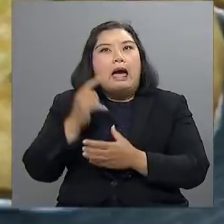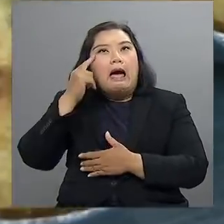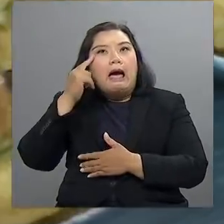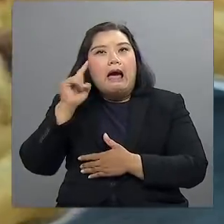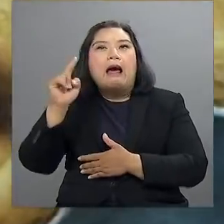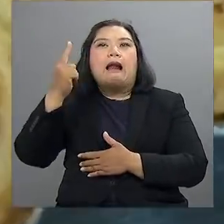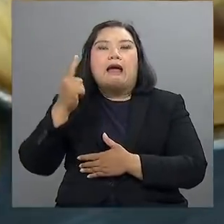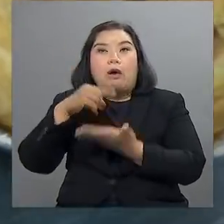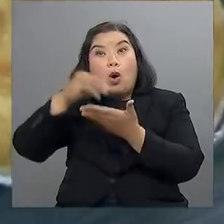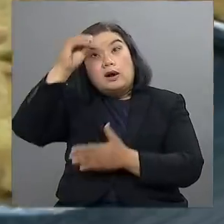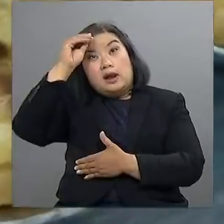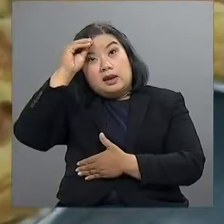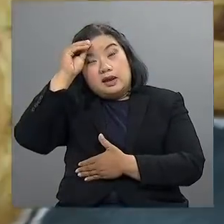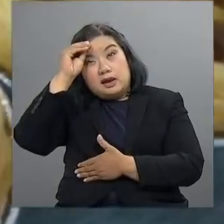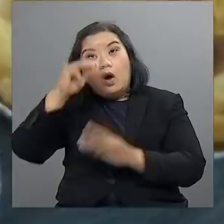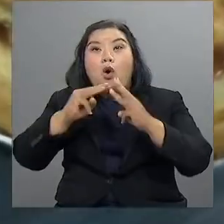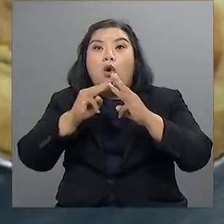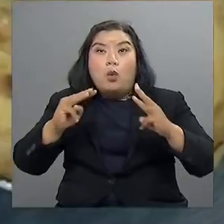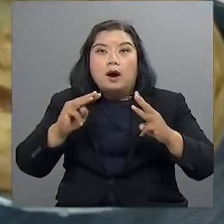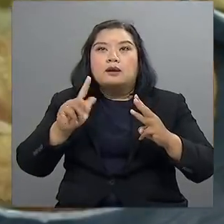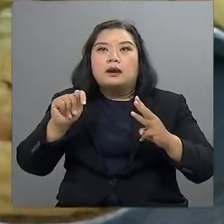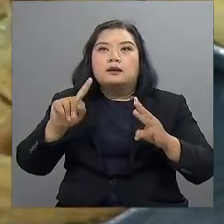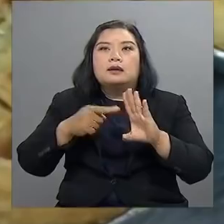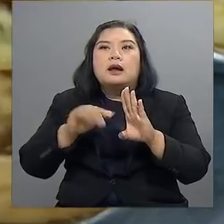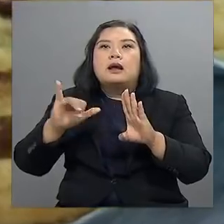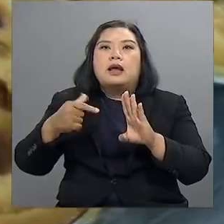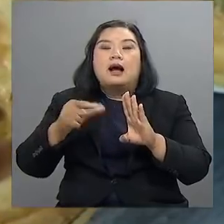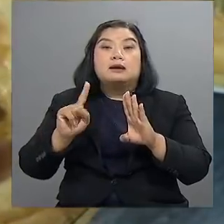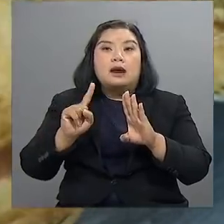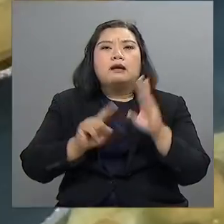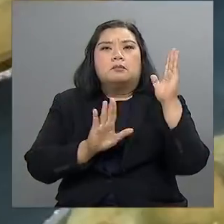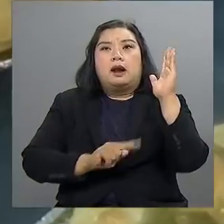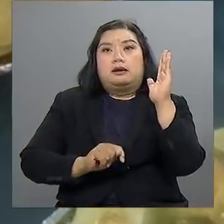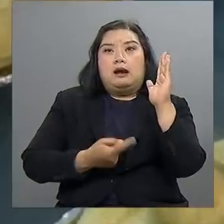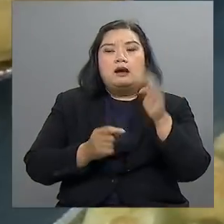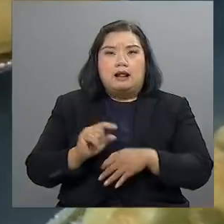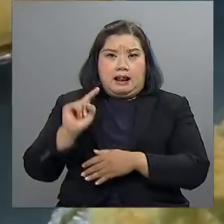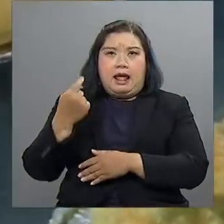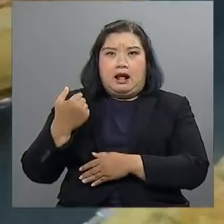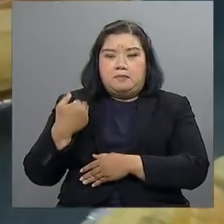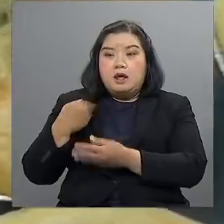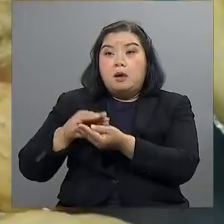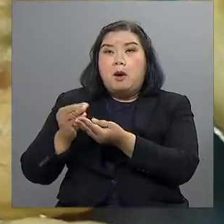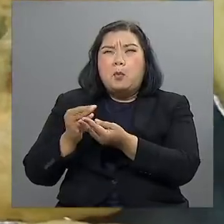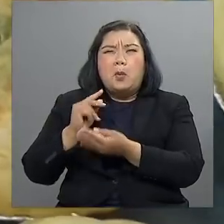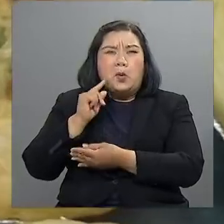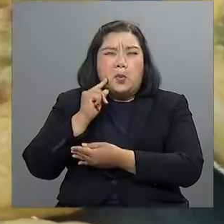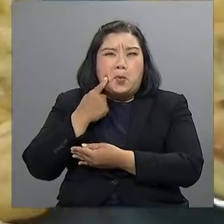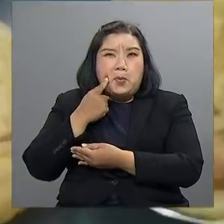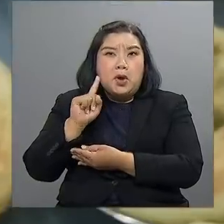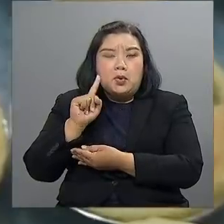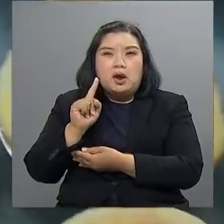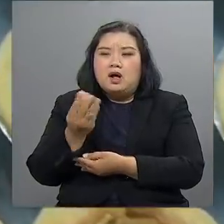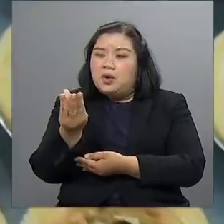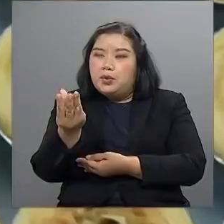เรียนวัดตันตยาพิรมจังหวัดตรังค่ะไอเดียนี้ได้มาจากการนำมะม่วงเบาเป็นพืชผลไม้ประจำถิ่นภาคใต้มีออกผลผลิตจ